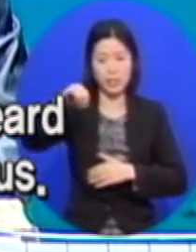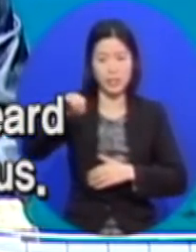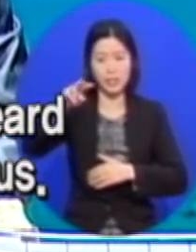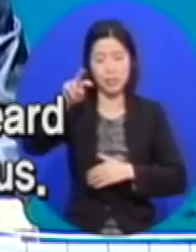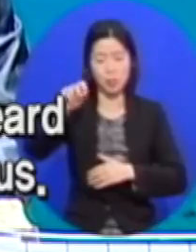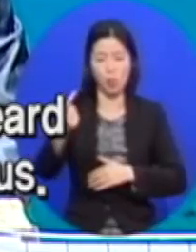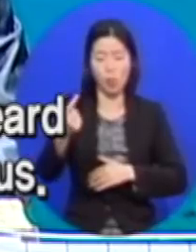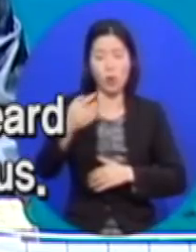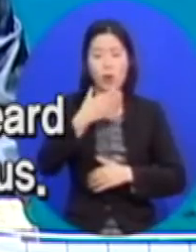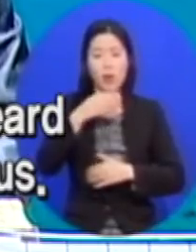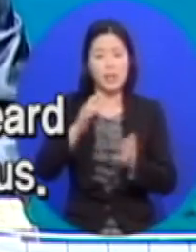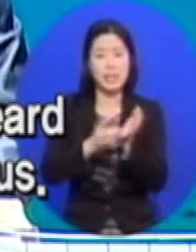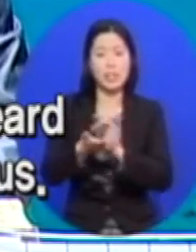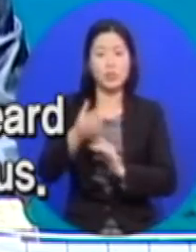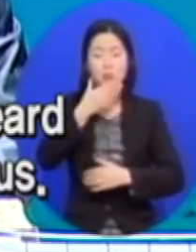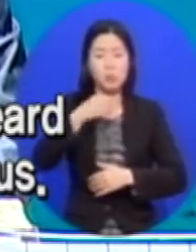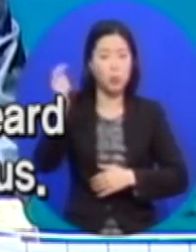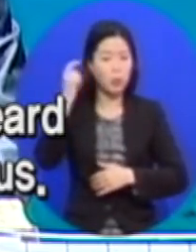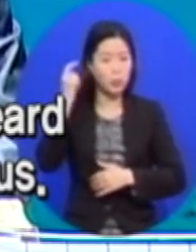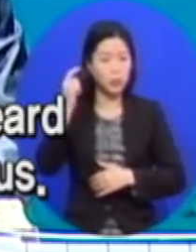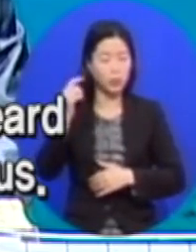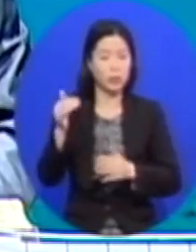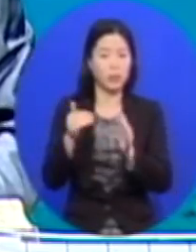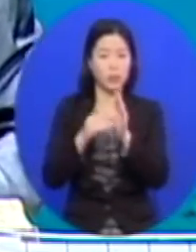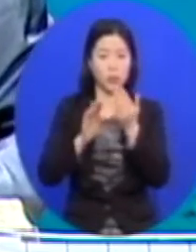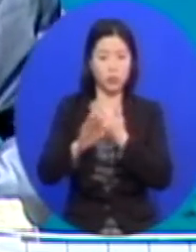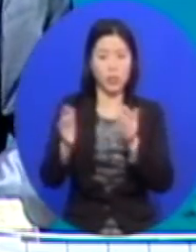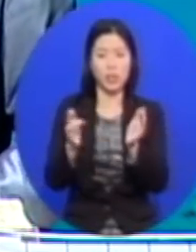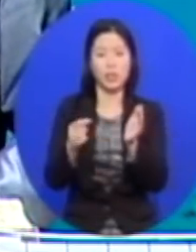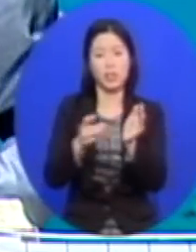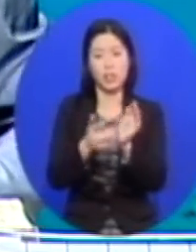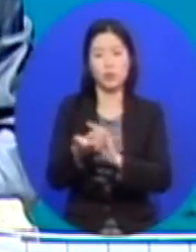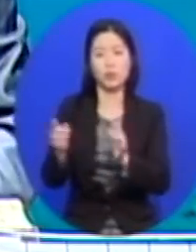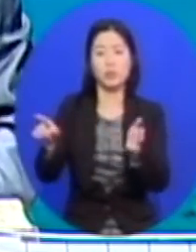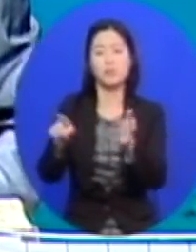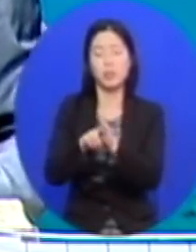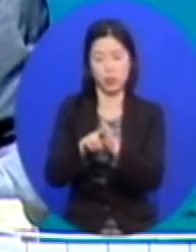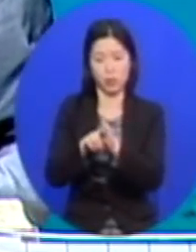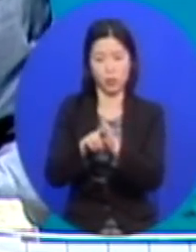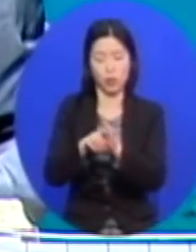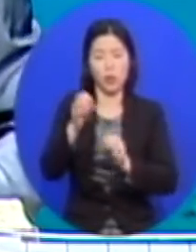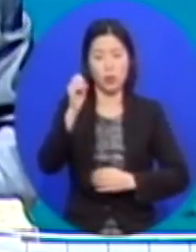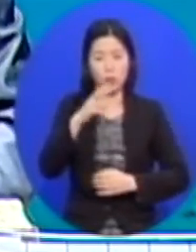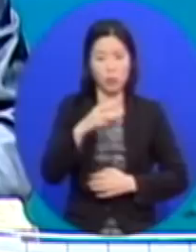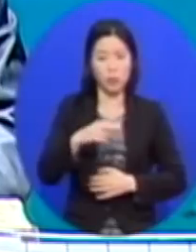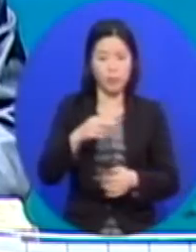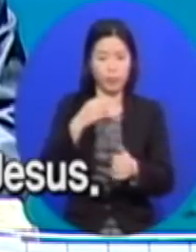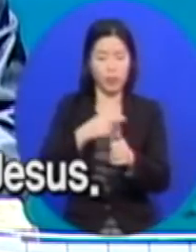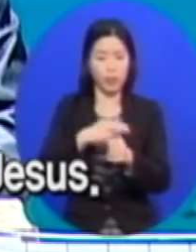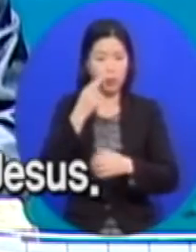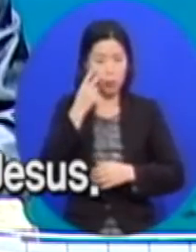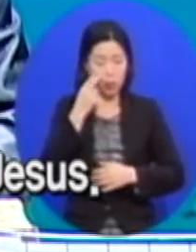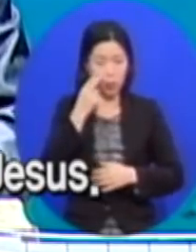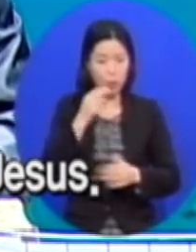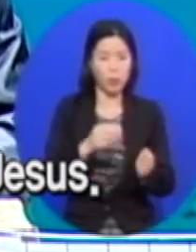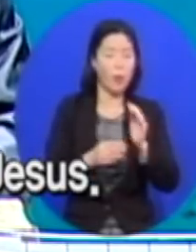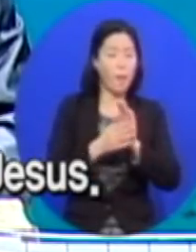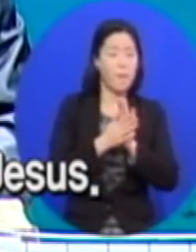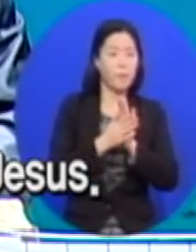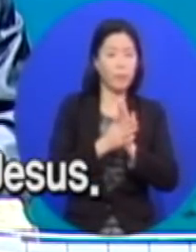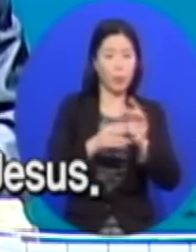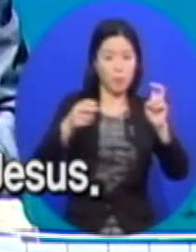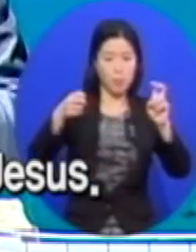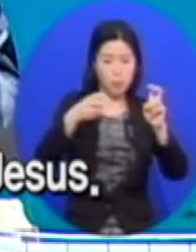예수님의 복음을 듣고 예수를 믿었습니다 그리고 사도 바울이 그 오네시모를 알고 빌레몬 에게도 돌려